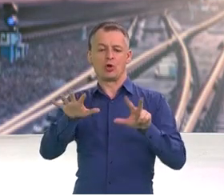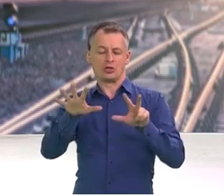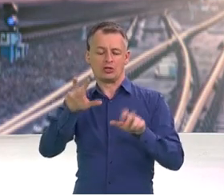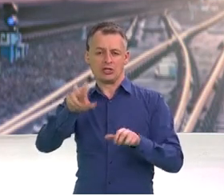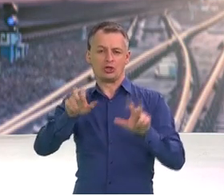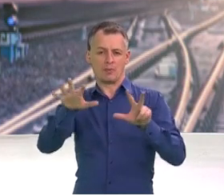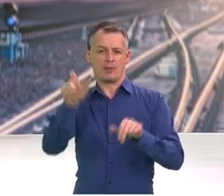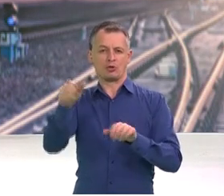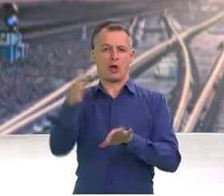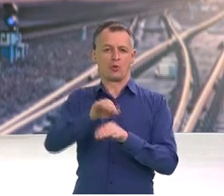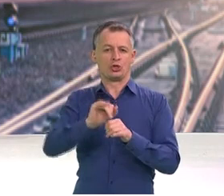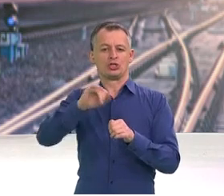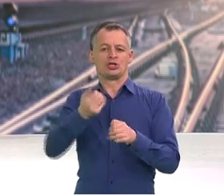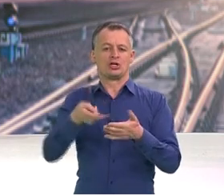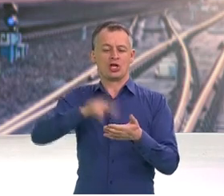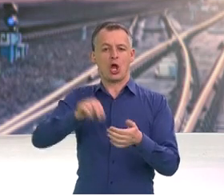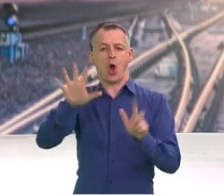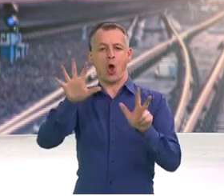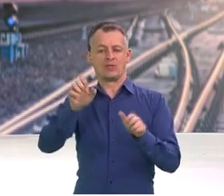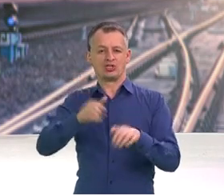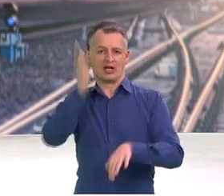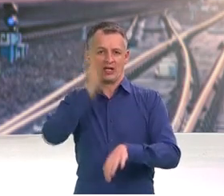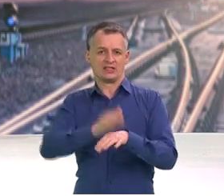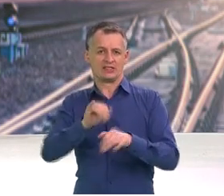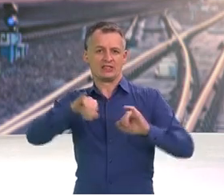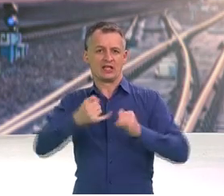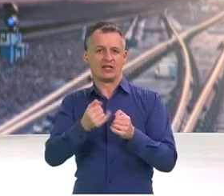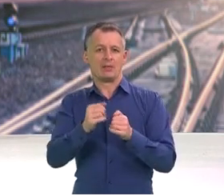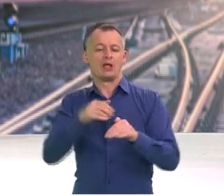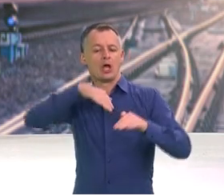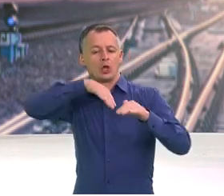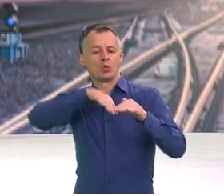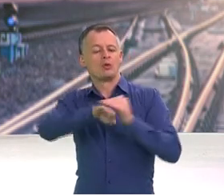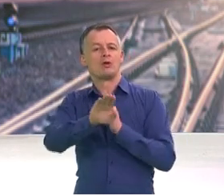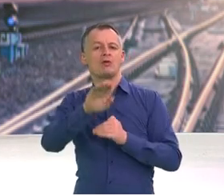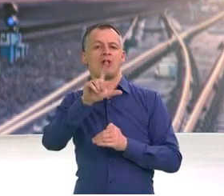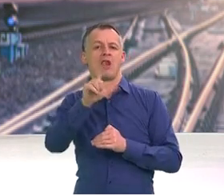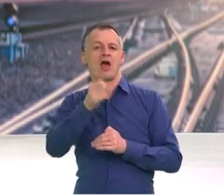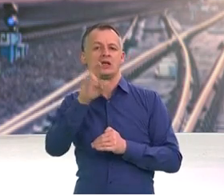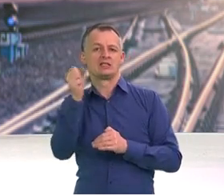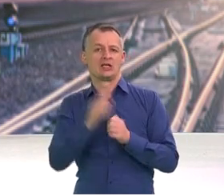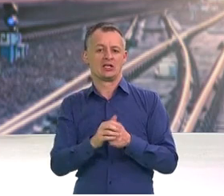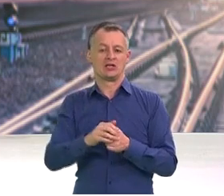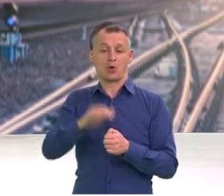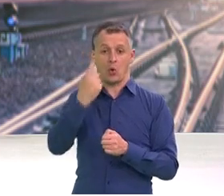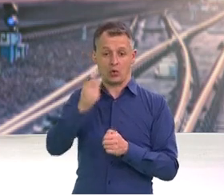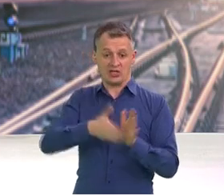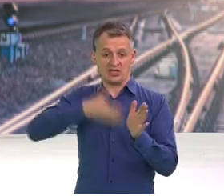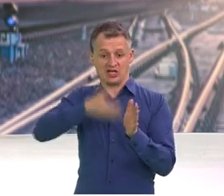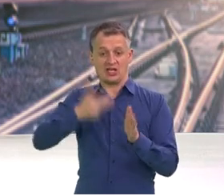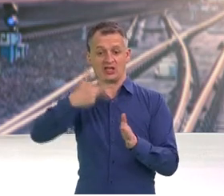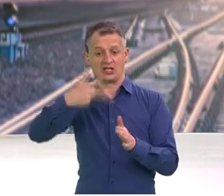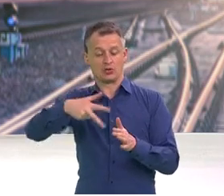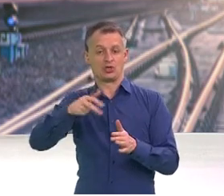ciocnit. Accidentul a avut loc la ieșirea dintr-un tunel în apropiere de orașul Larissa. Una dintre garnituri avea la bord 350 de pasageri,